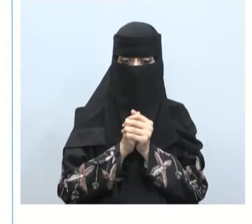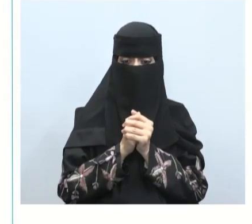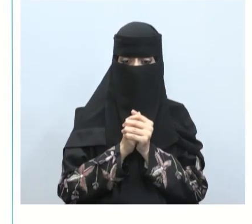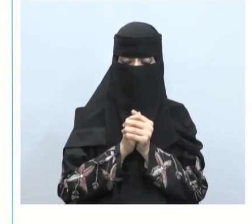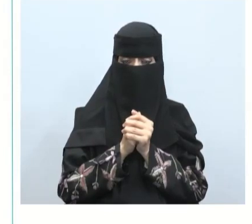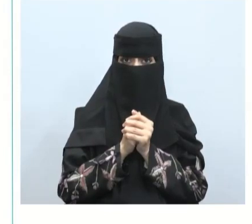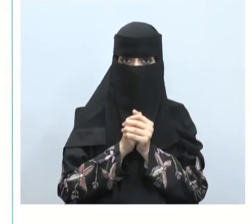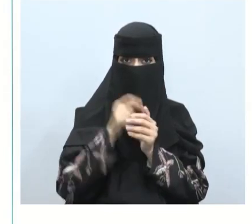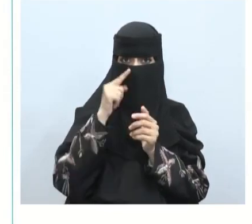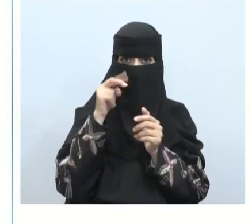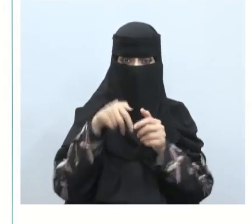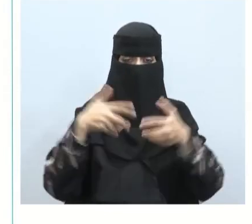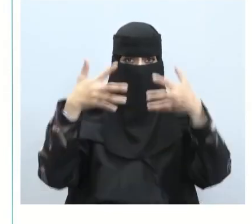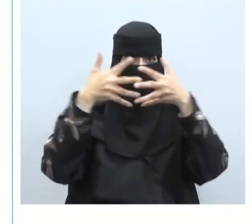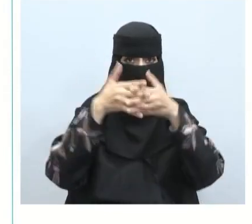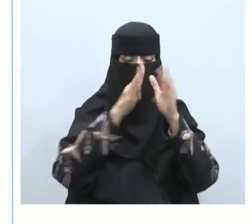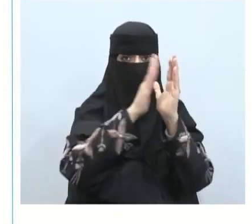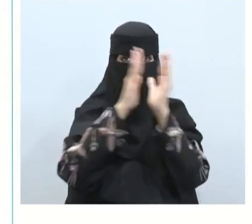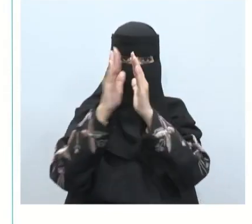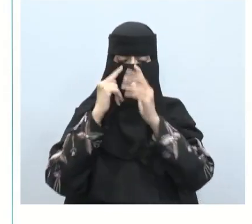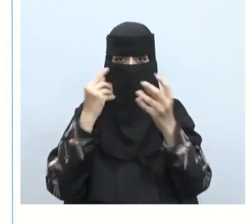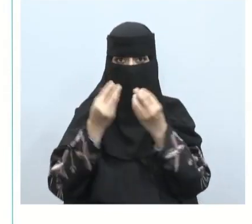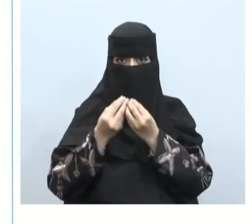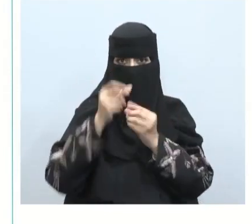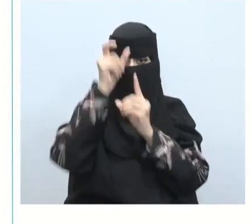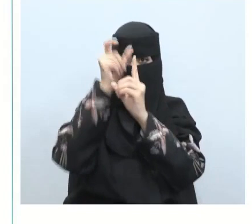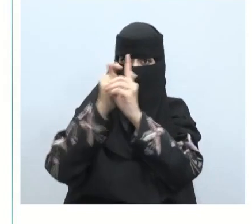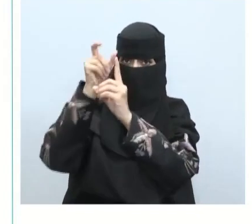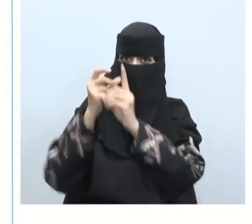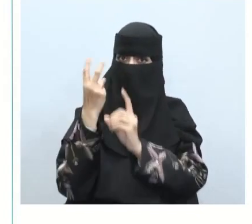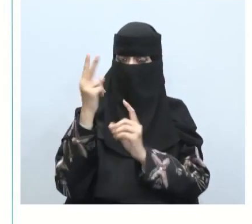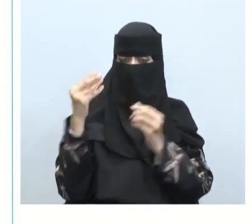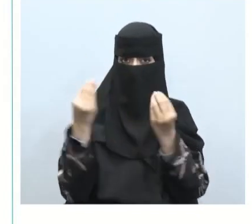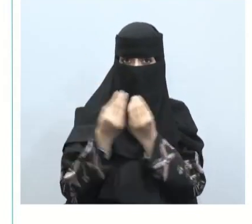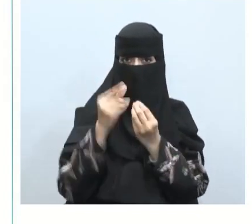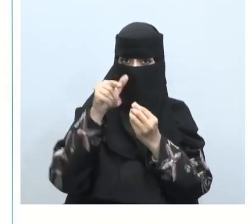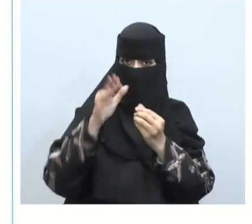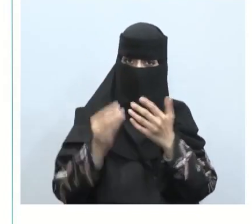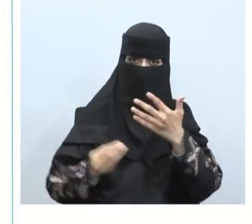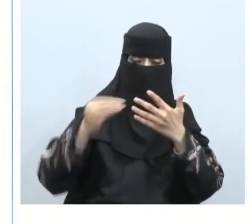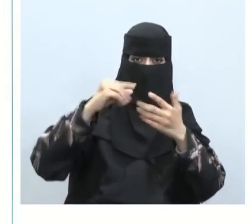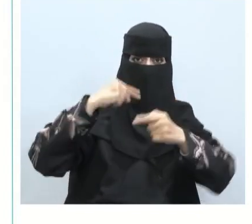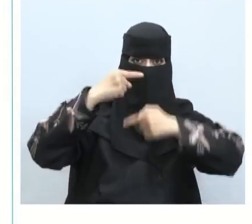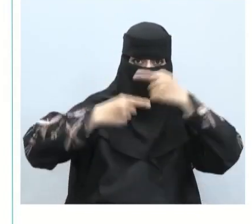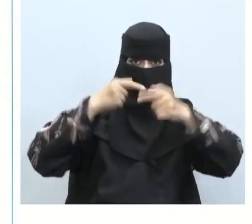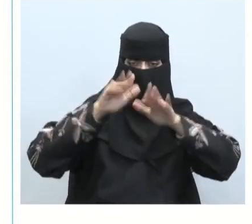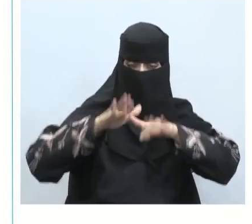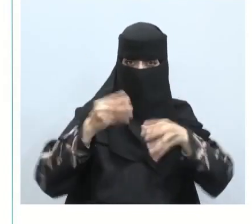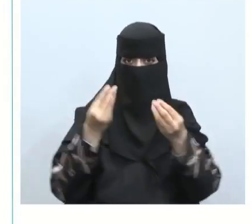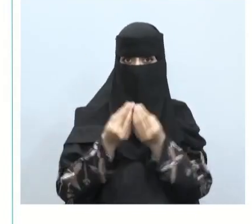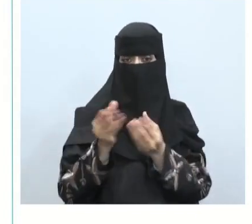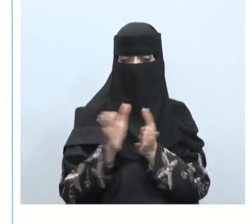الشاشه شارك الملف مع اثنين من زملائك هذه الخطوه تابعها معنا